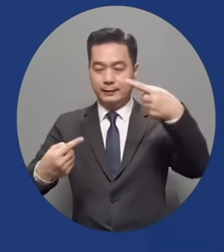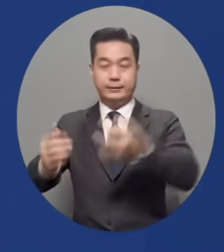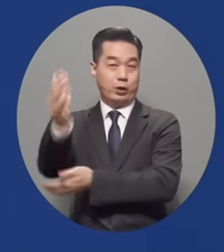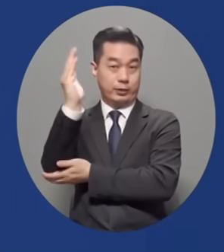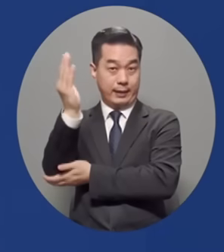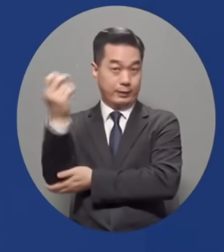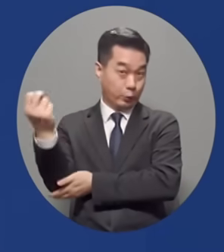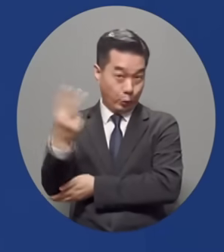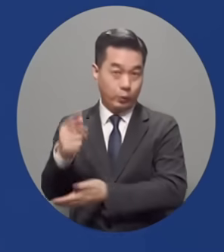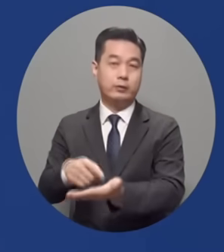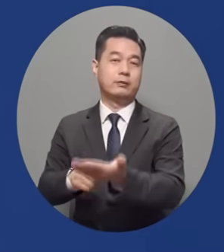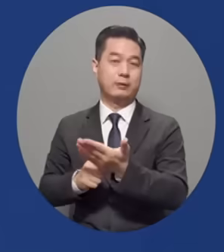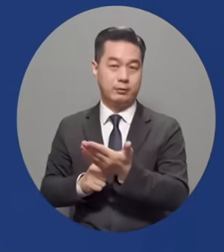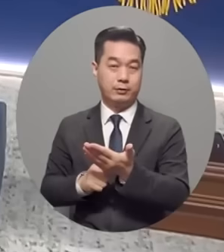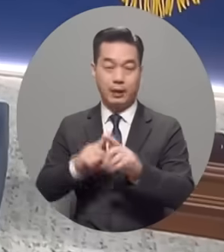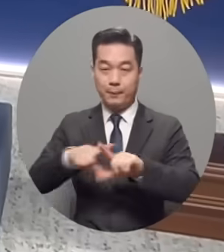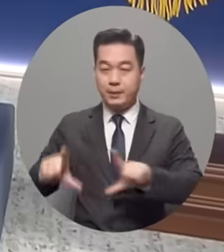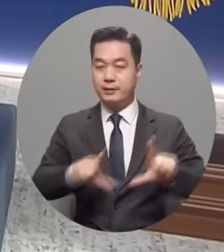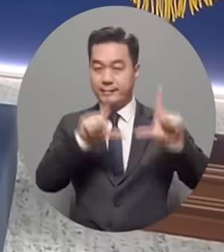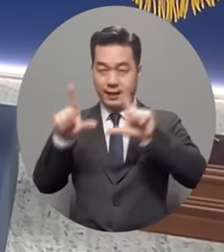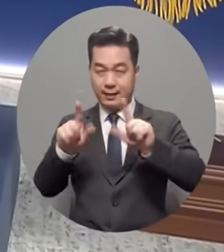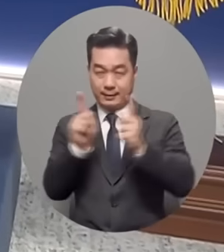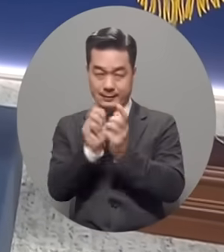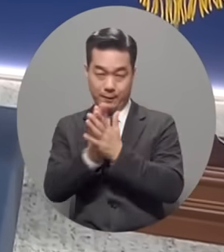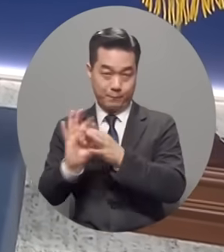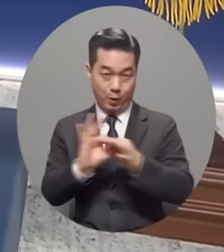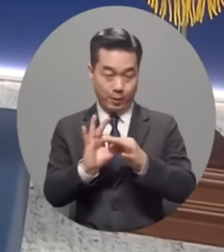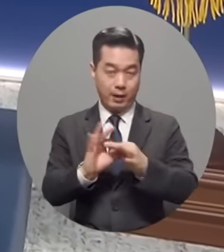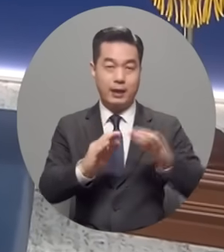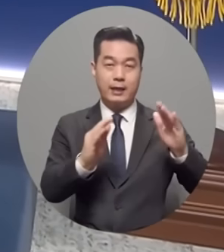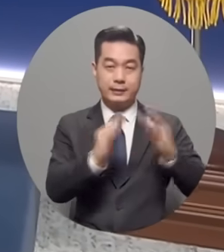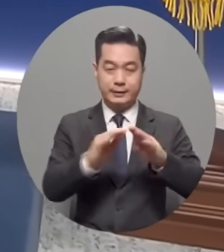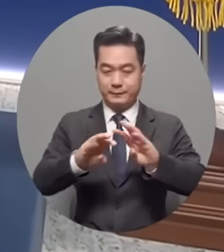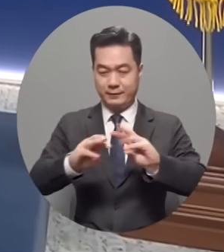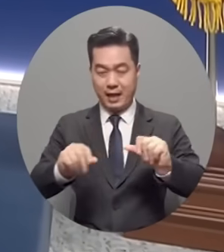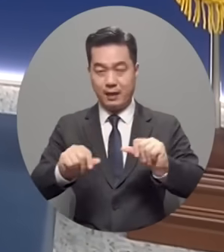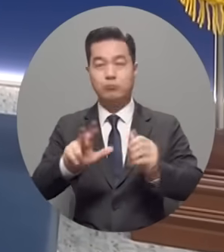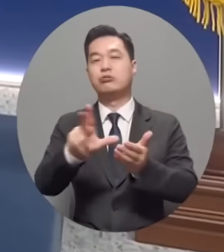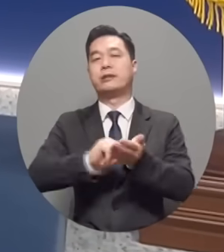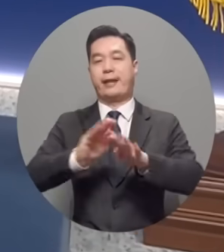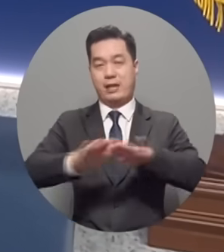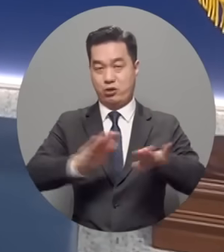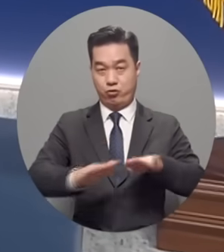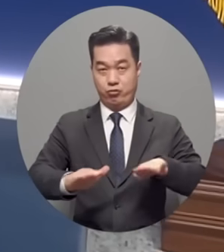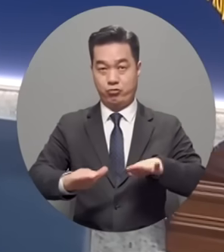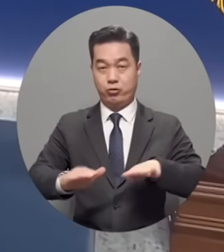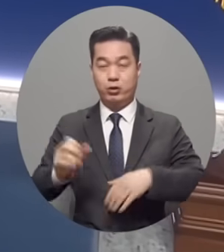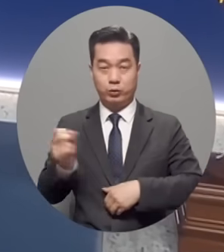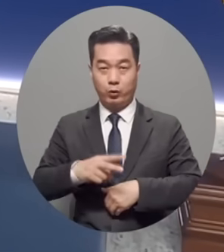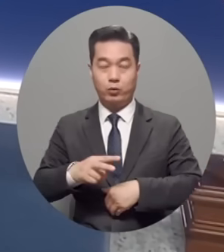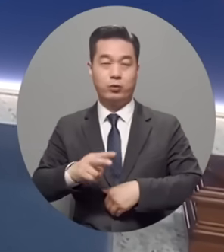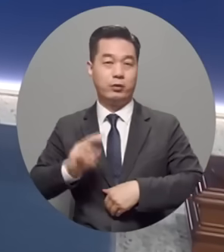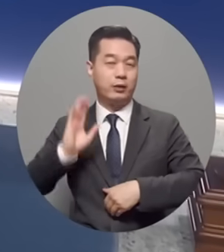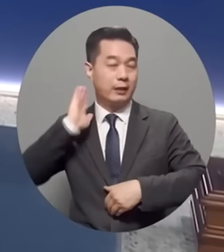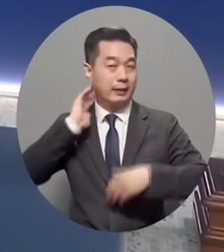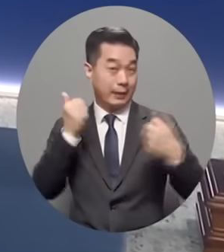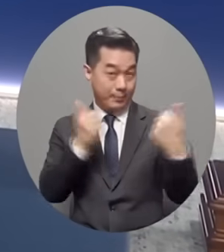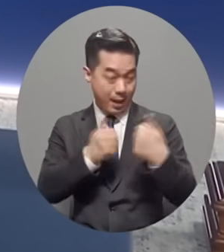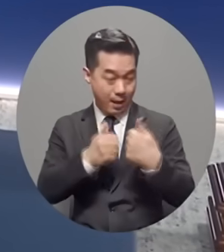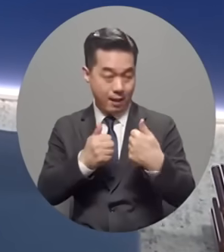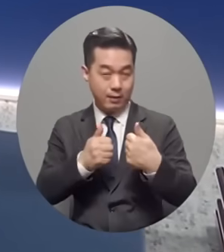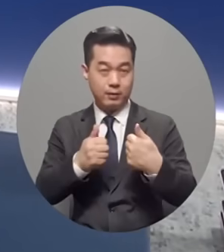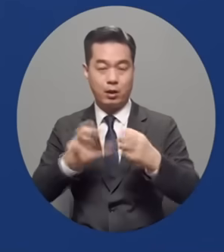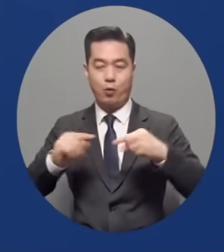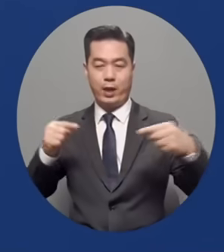이어졌습니다. 민생과 직결된 부동산 문제 해결을 강조하고 정상 외교와 안보도 민생과